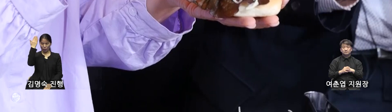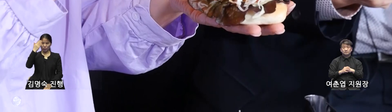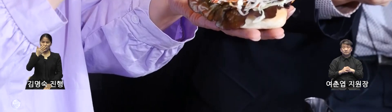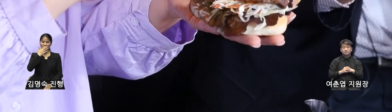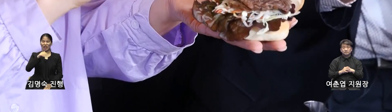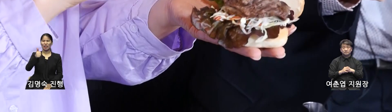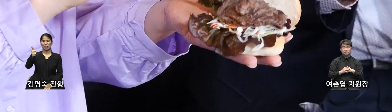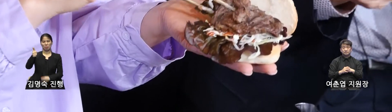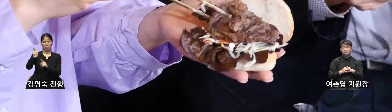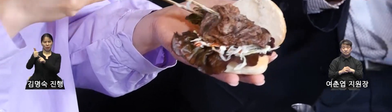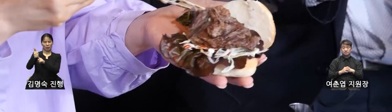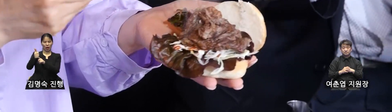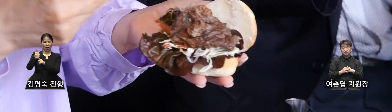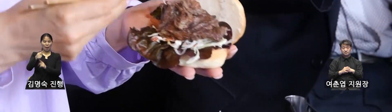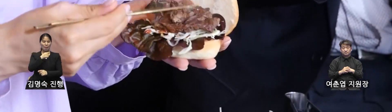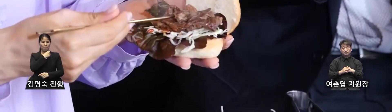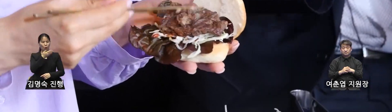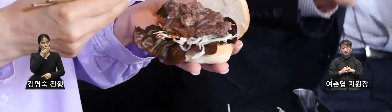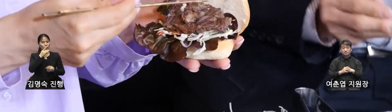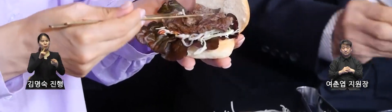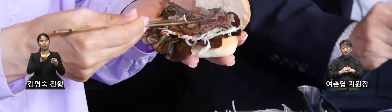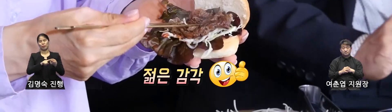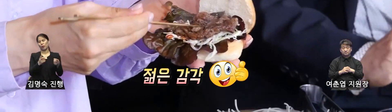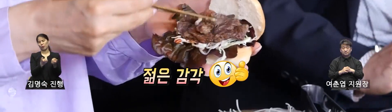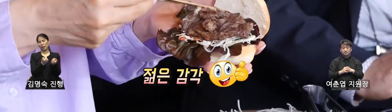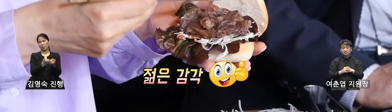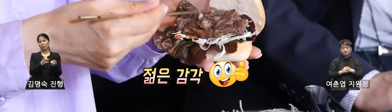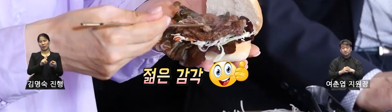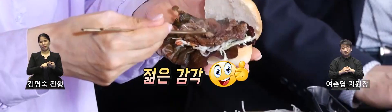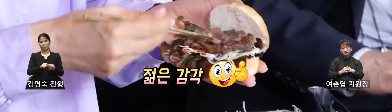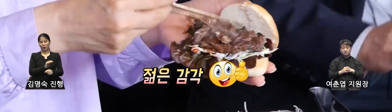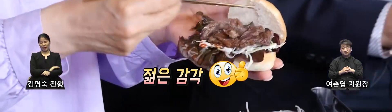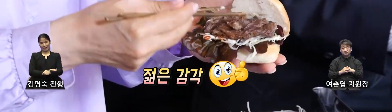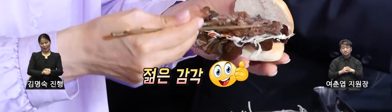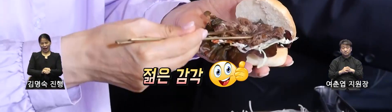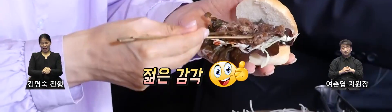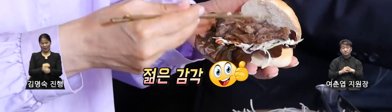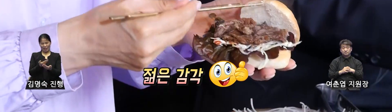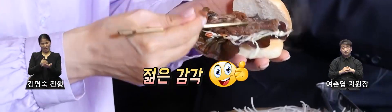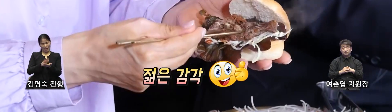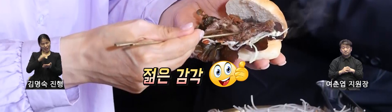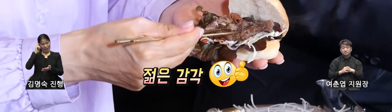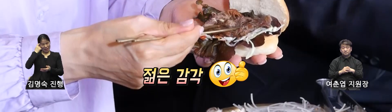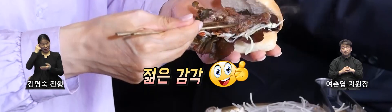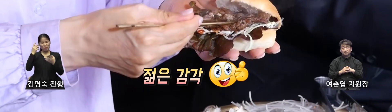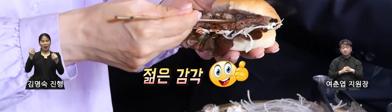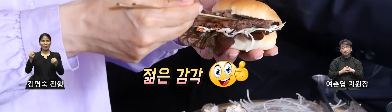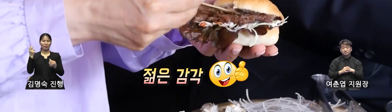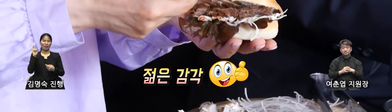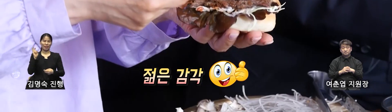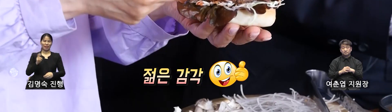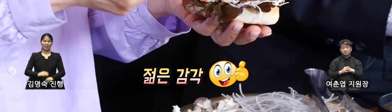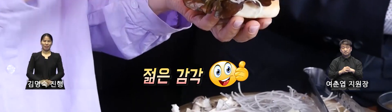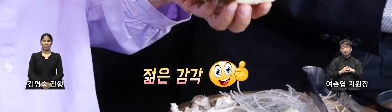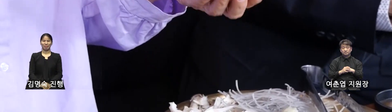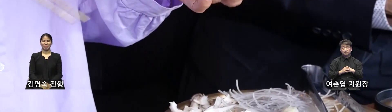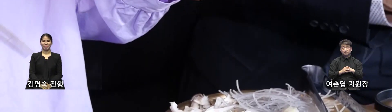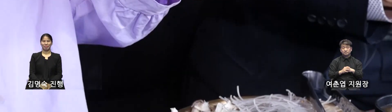사장님이라 확실히 맛도 뭔가를 참 개발을 잘 해내셨네. 자.